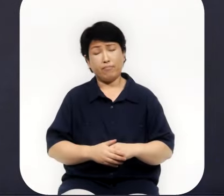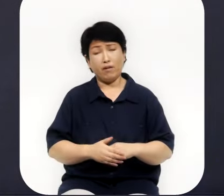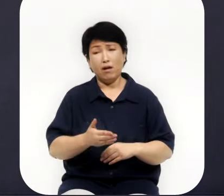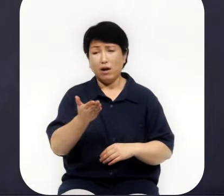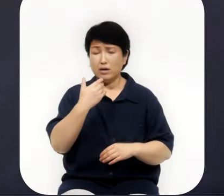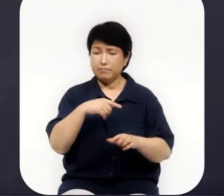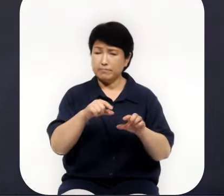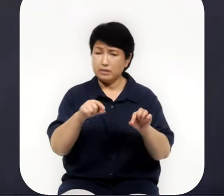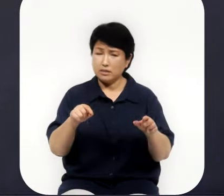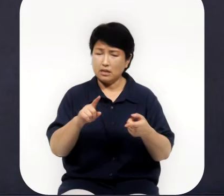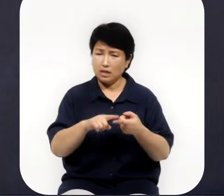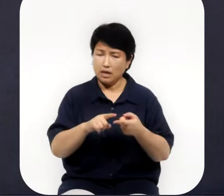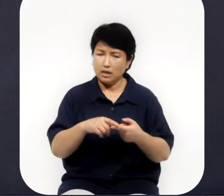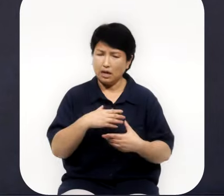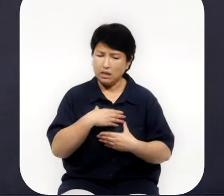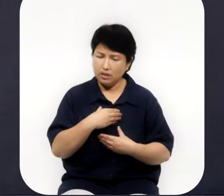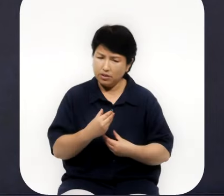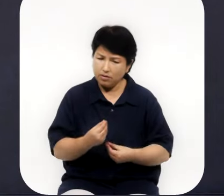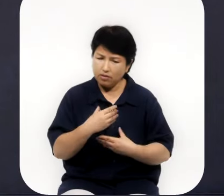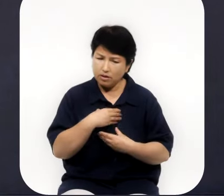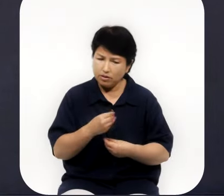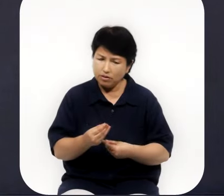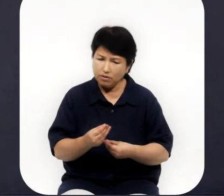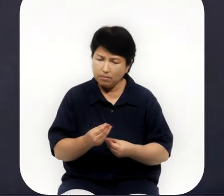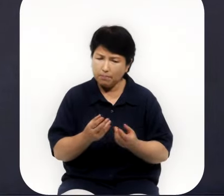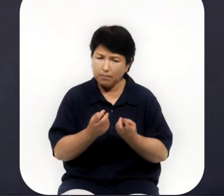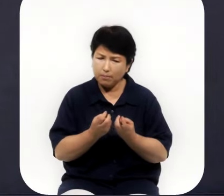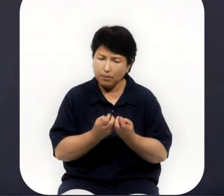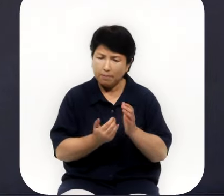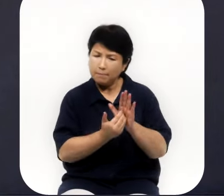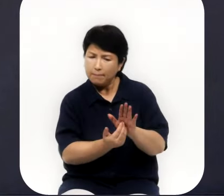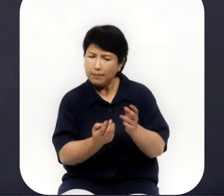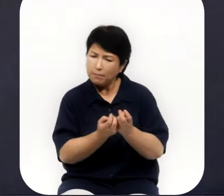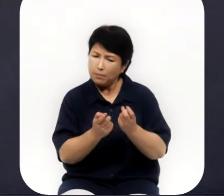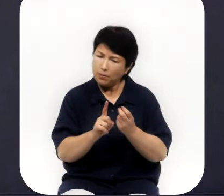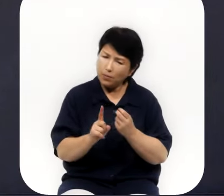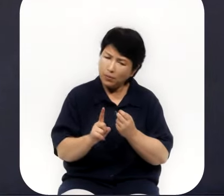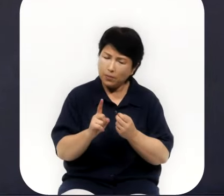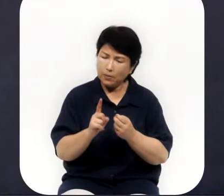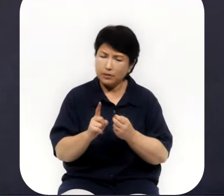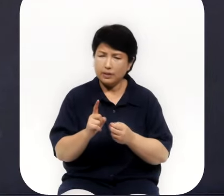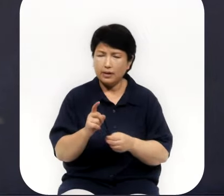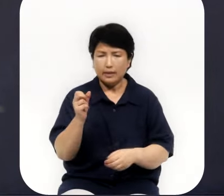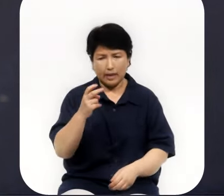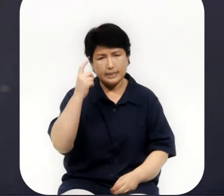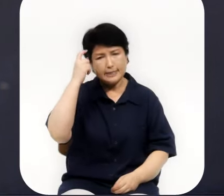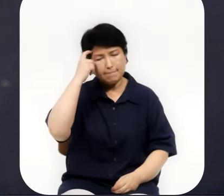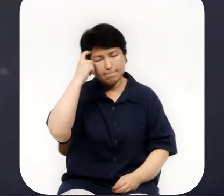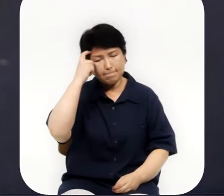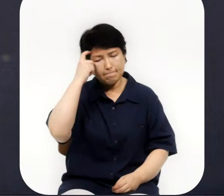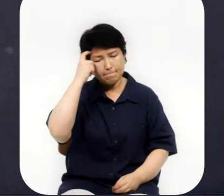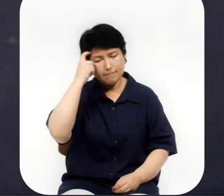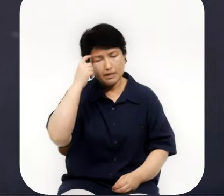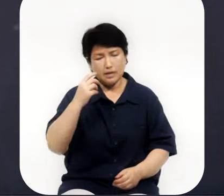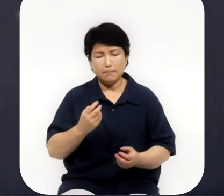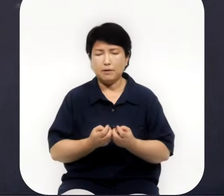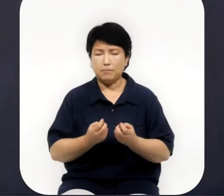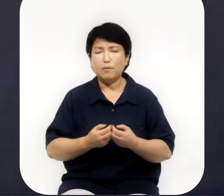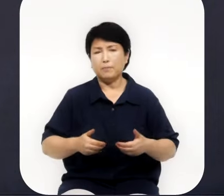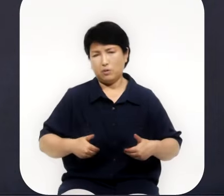먹거리에 대해서 안전선을 생각하는 건 참 좋은 계기가 된 것 같아요. 우리가 지금